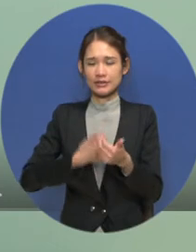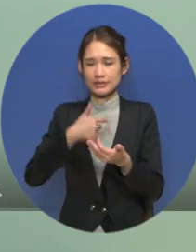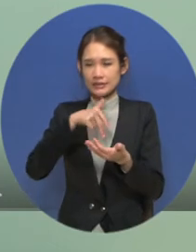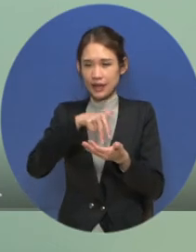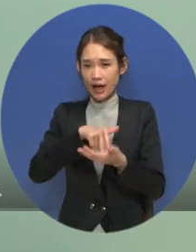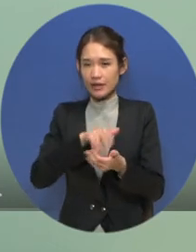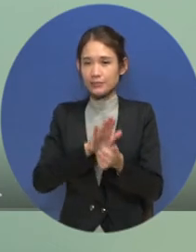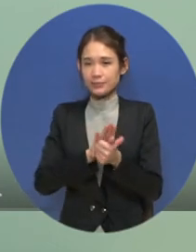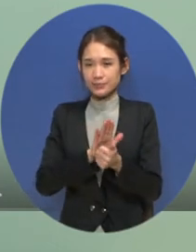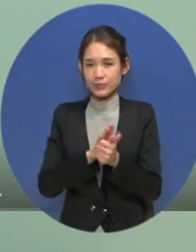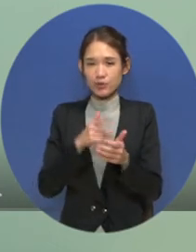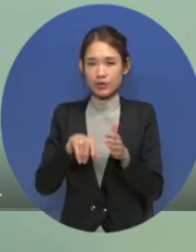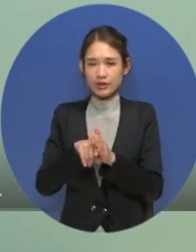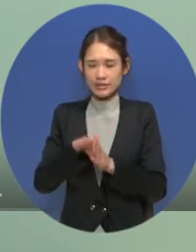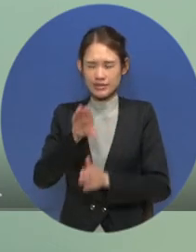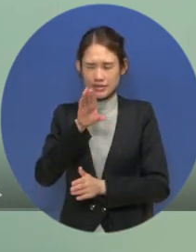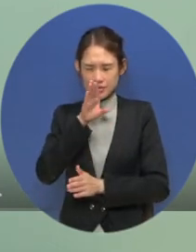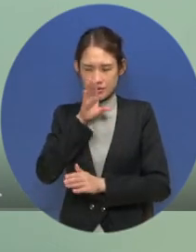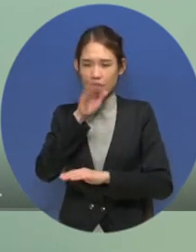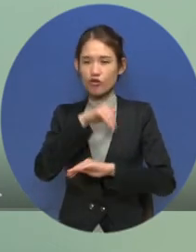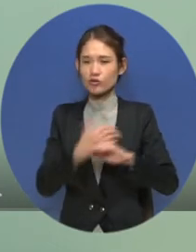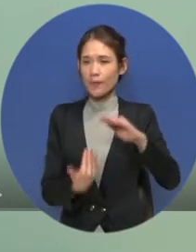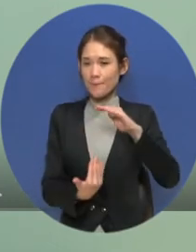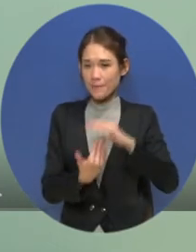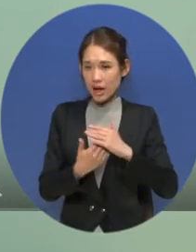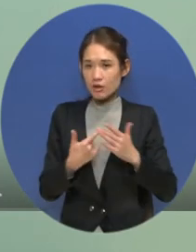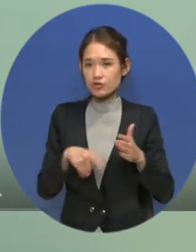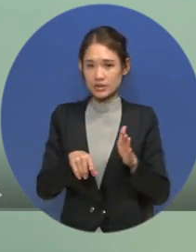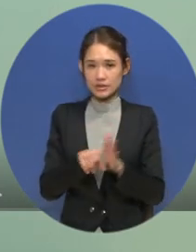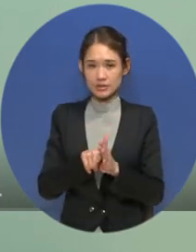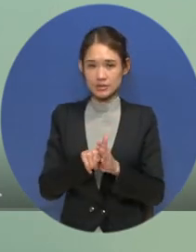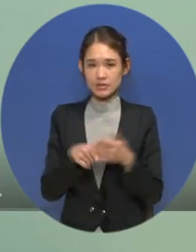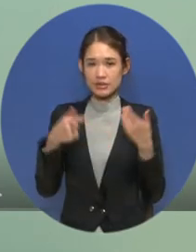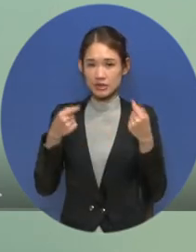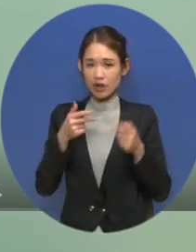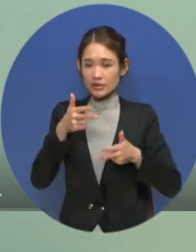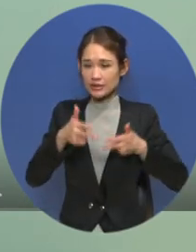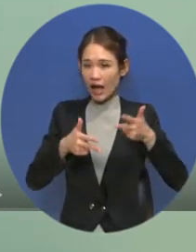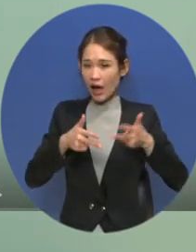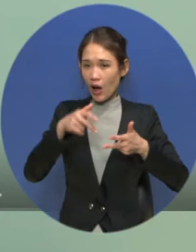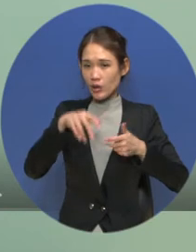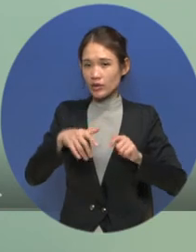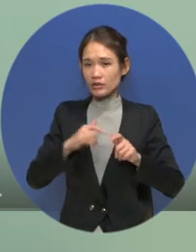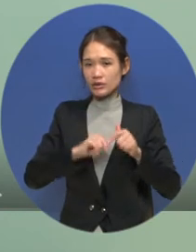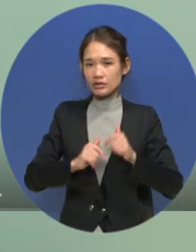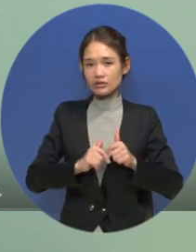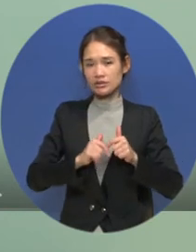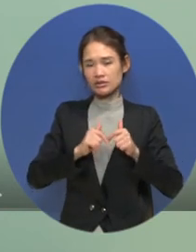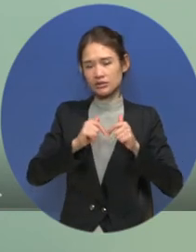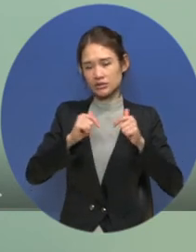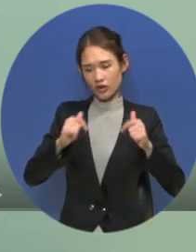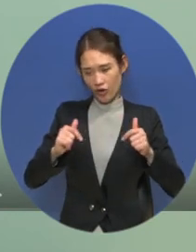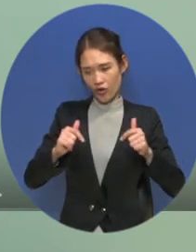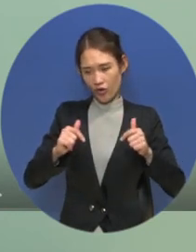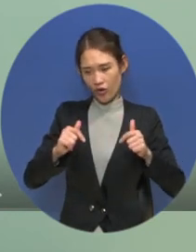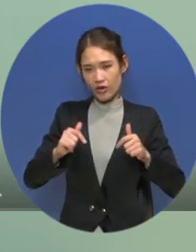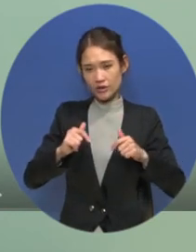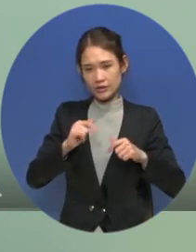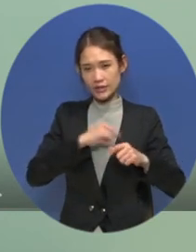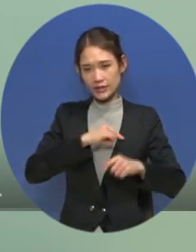위한 진정한 훈련이 되려면은 이런 사업장이 많이 늘어나는 것도